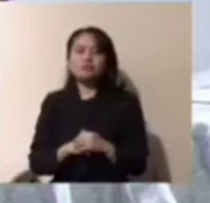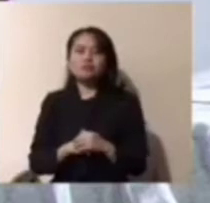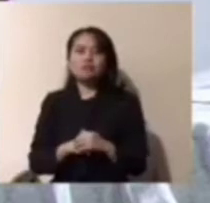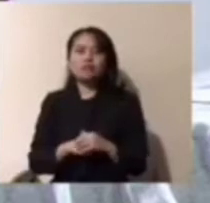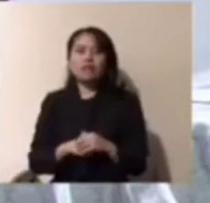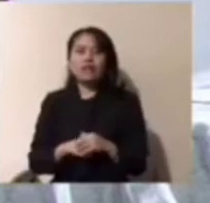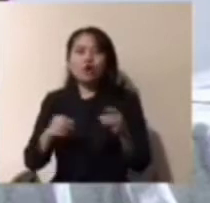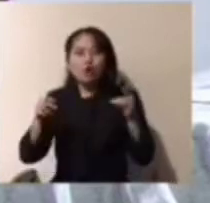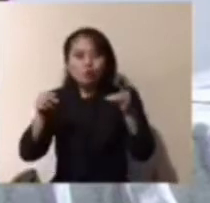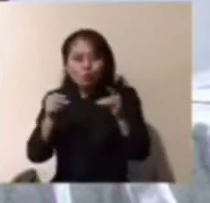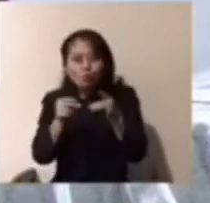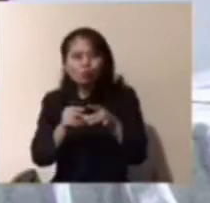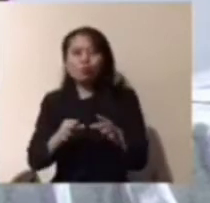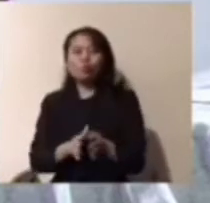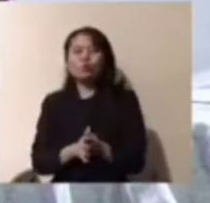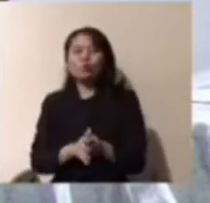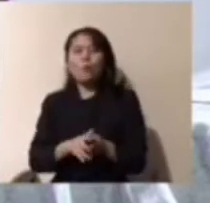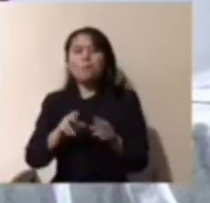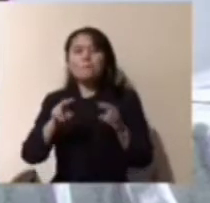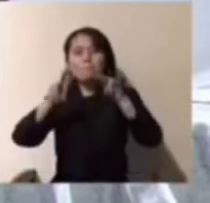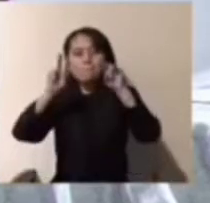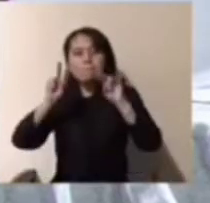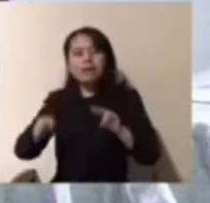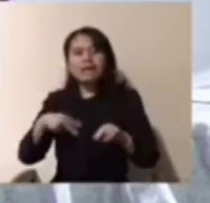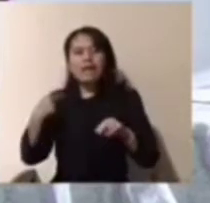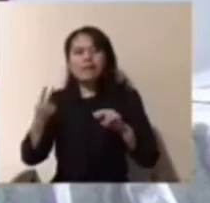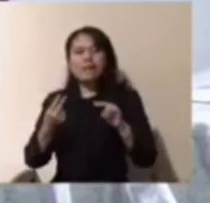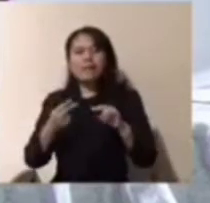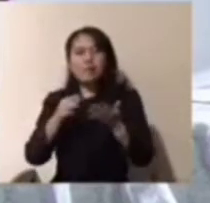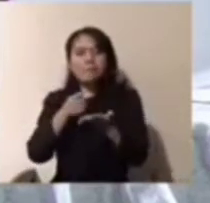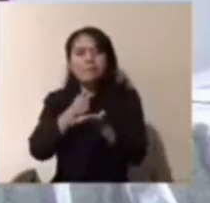Yang istimewa adalah bagian yang kedua.